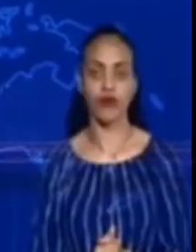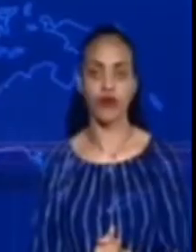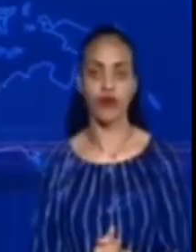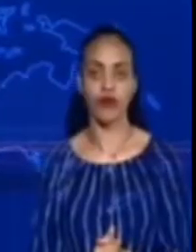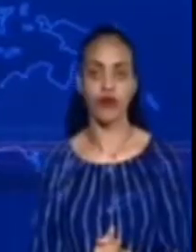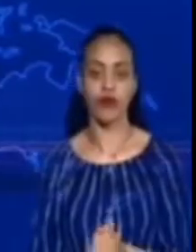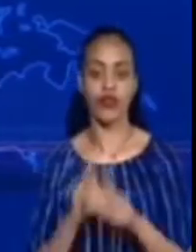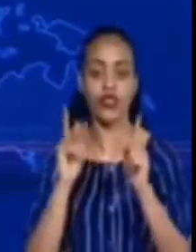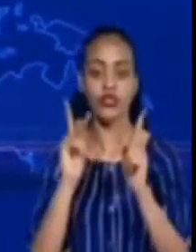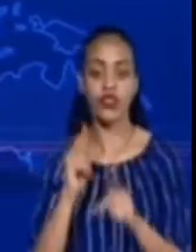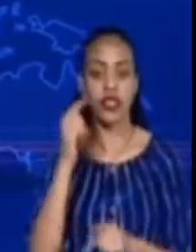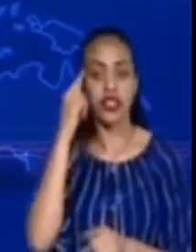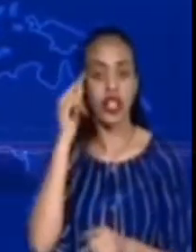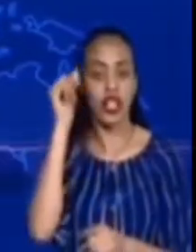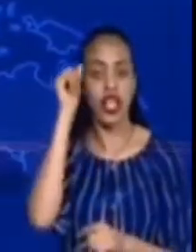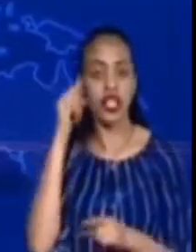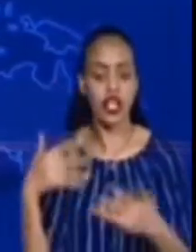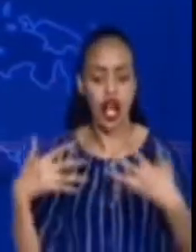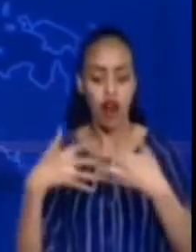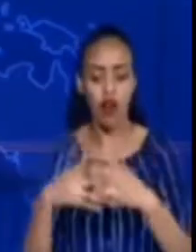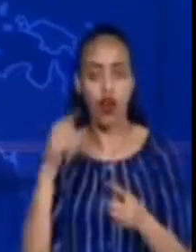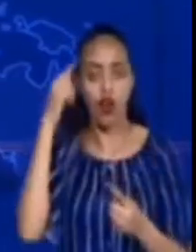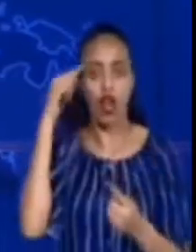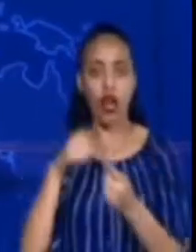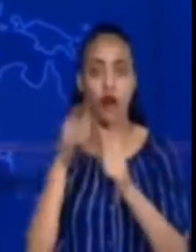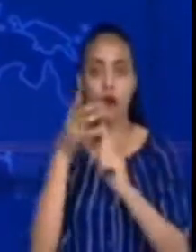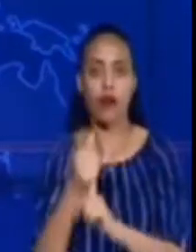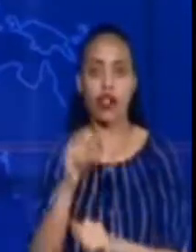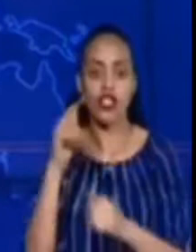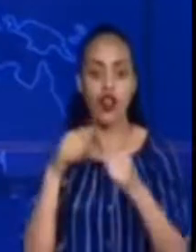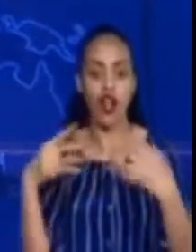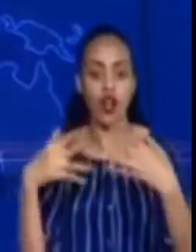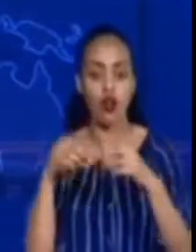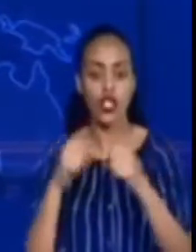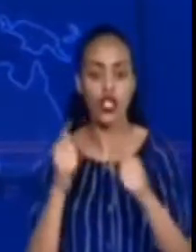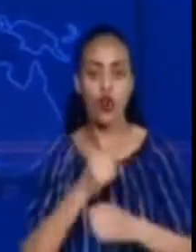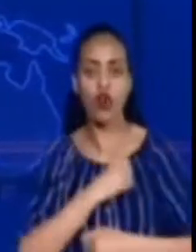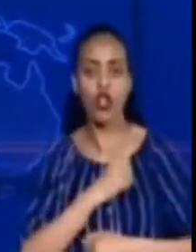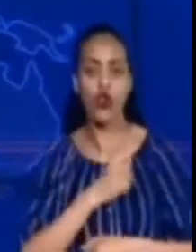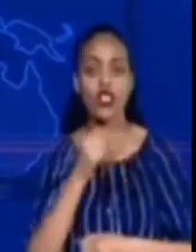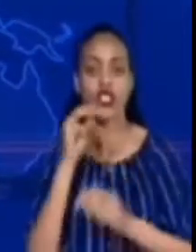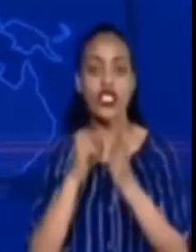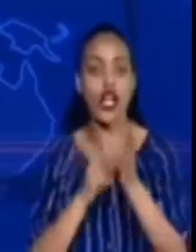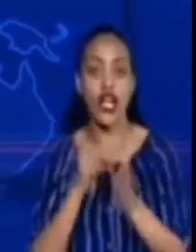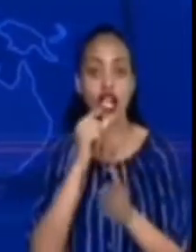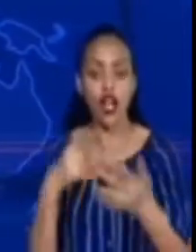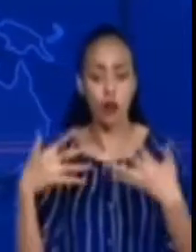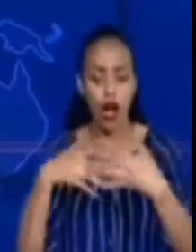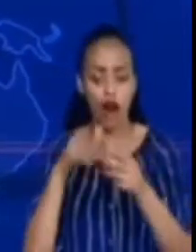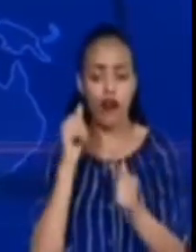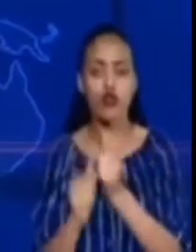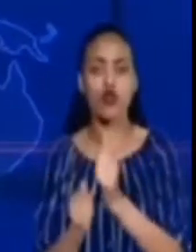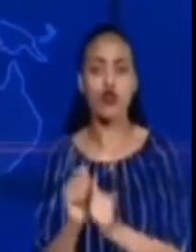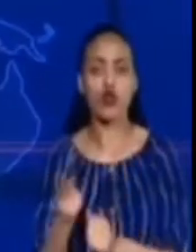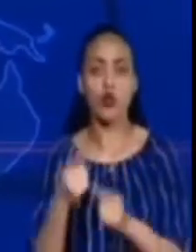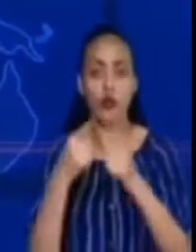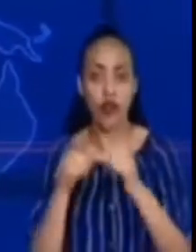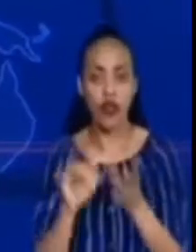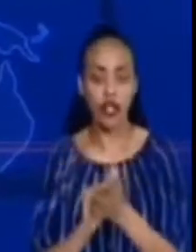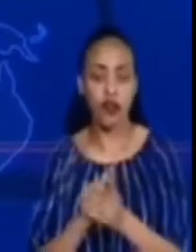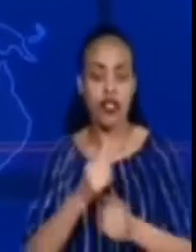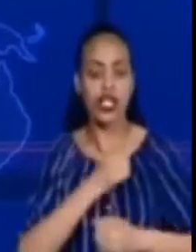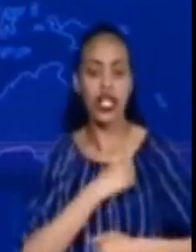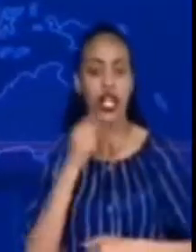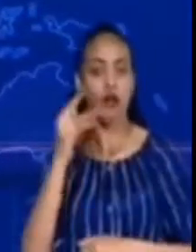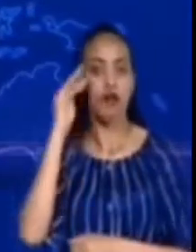አንድ ሙስሊም ስለመረታ ቢጠመደ ማንም ይለው ዘመድኩን መረታ ብን ስለሚፈራው እንደሱ ዋልጌ